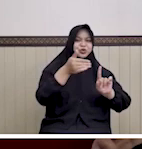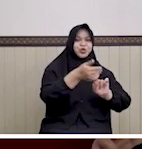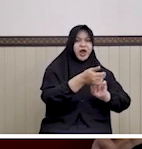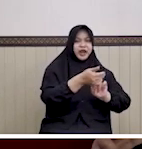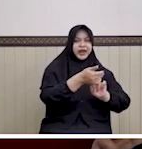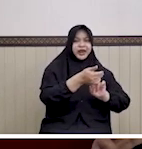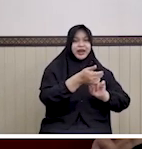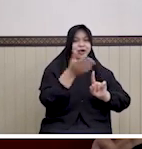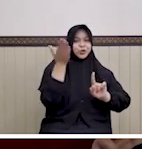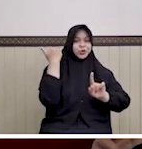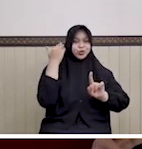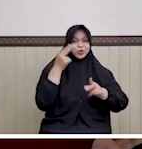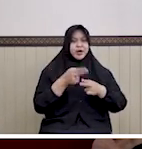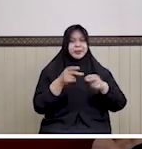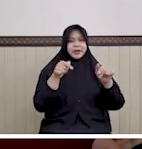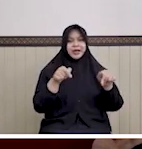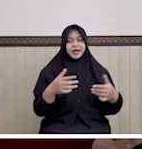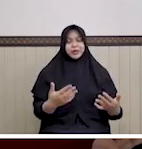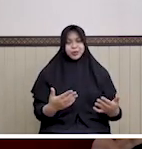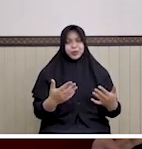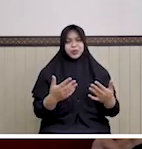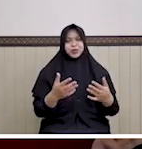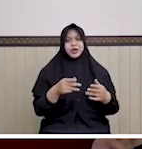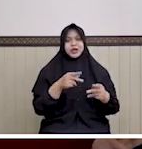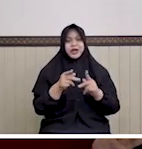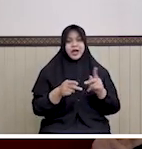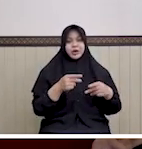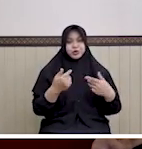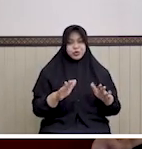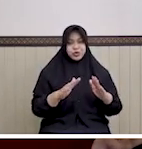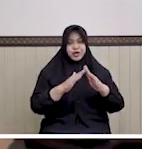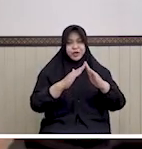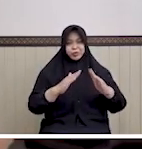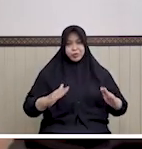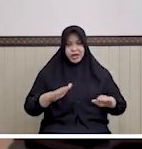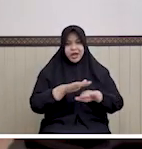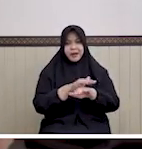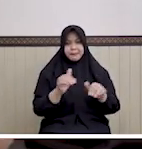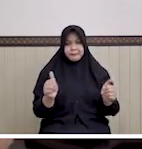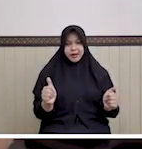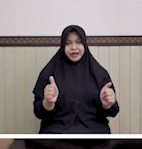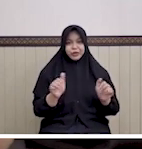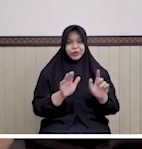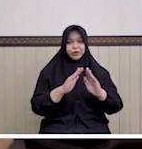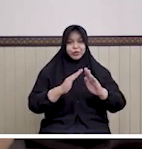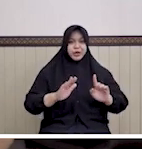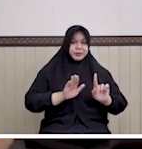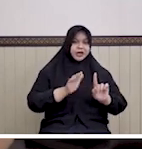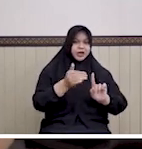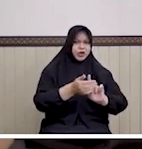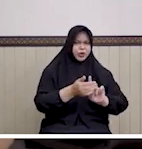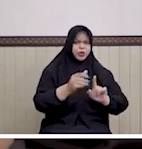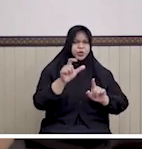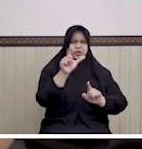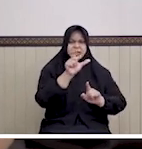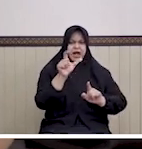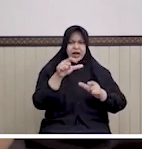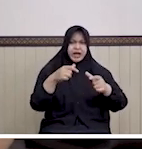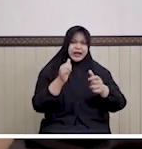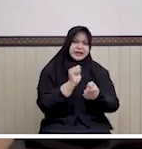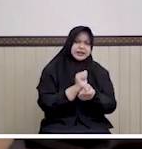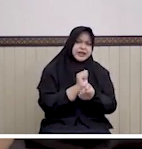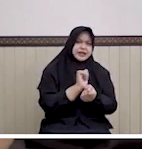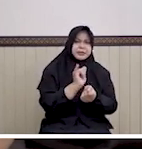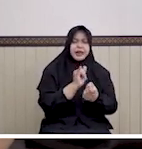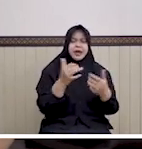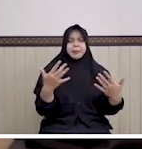turun namanya itu kemudian Nah kalau sudah ada rumah amannya lalu mekanisme kerjanya Bagaimana kalau tidak